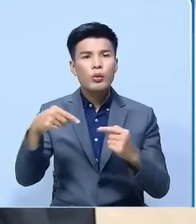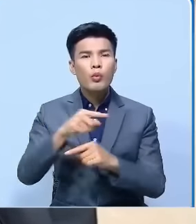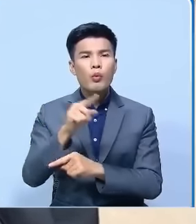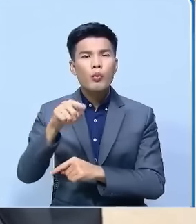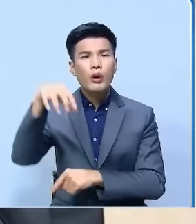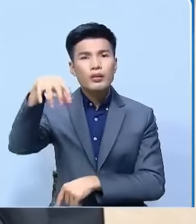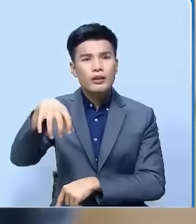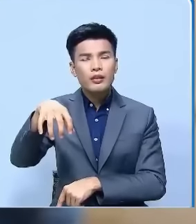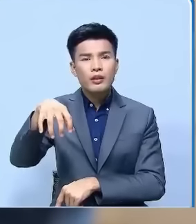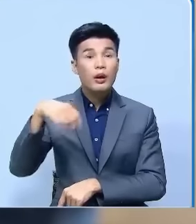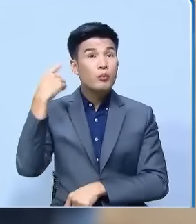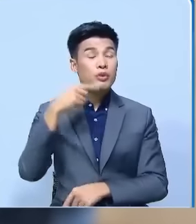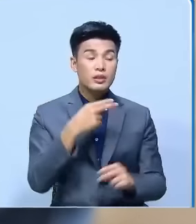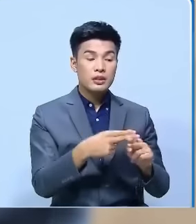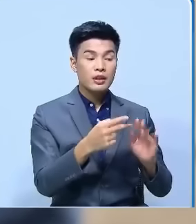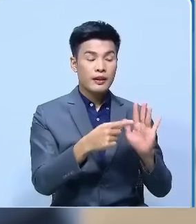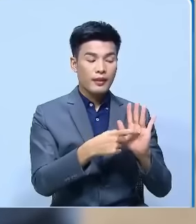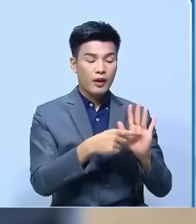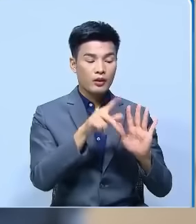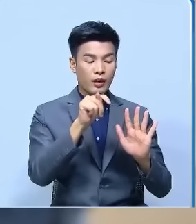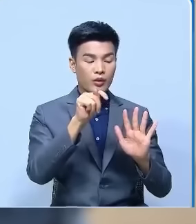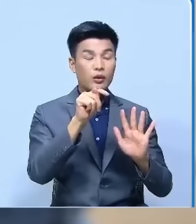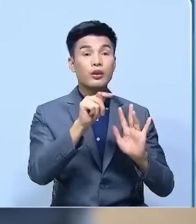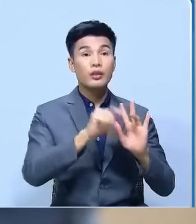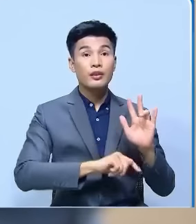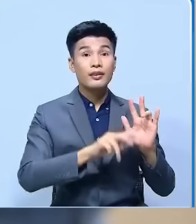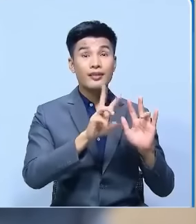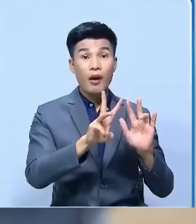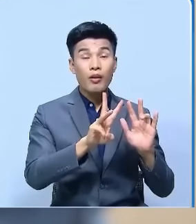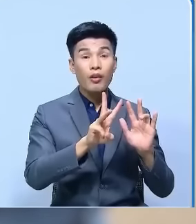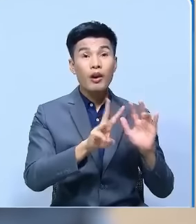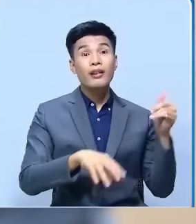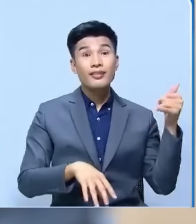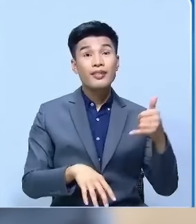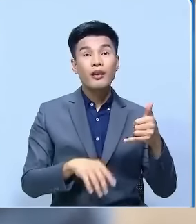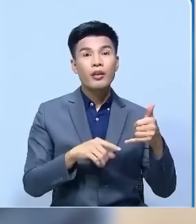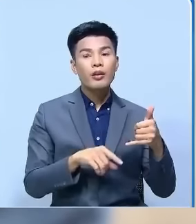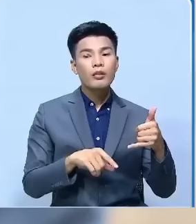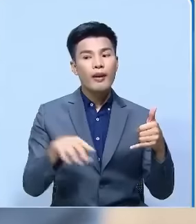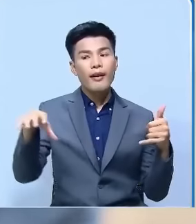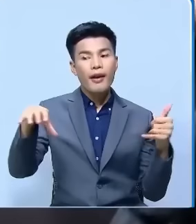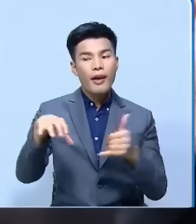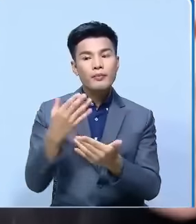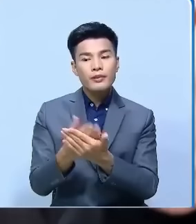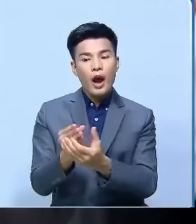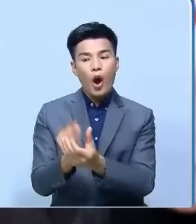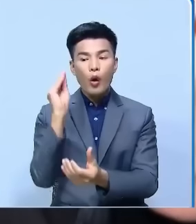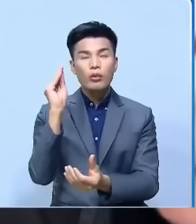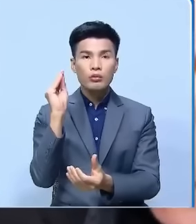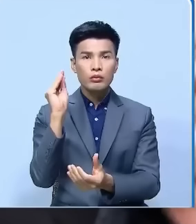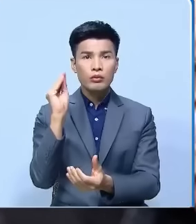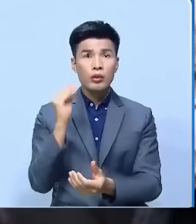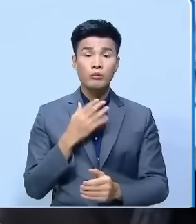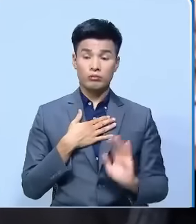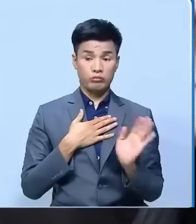คำให้การว่านางสาวแต้วอายุ 35ปีที่ถูกกล่าวหาว่าเนี่ยเป็นคนสนิทเนี่ยไปกดเงินมาจริงมั้ยเพราะว่านางสาวแต้วก็